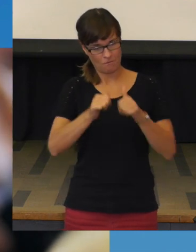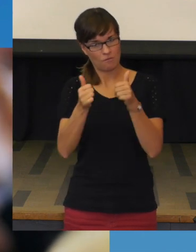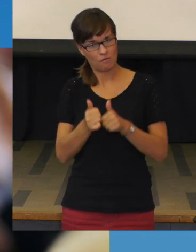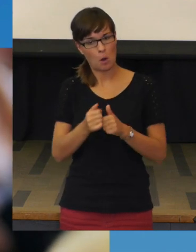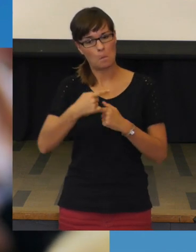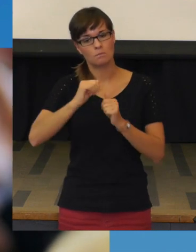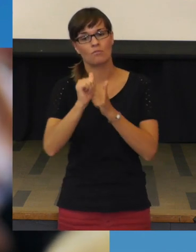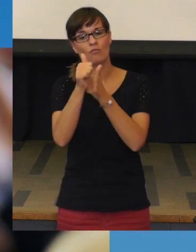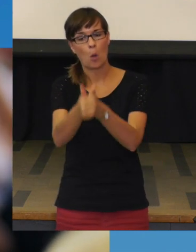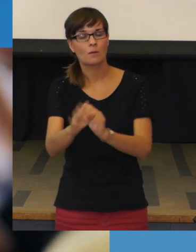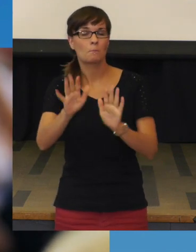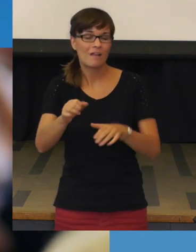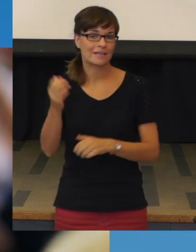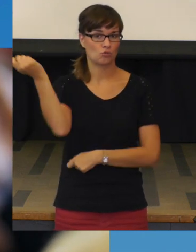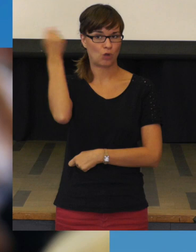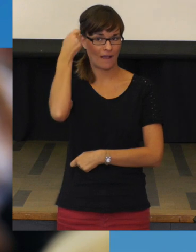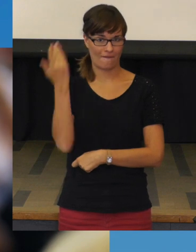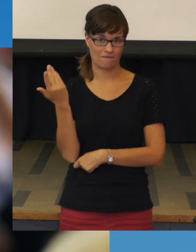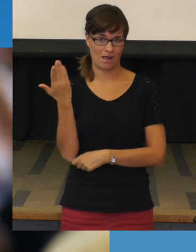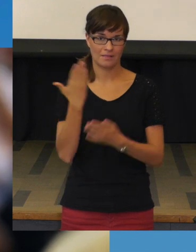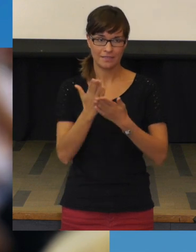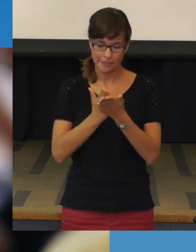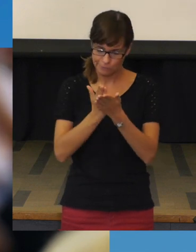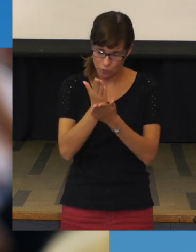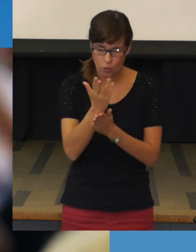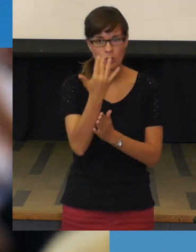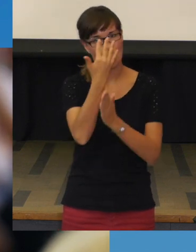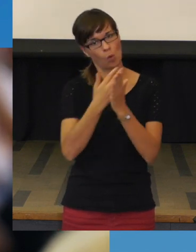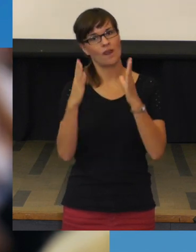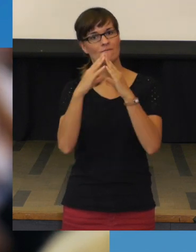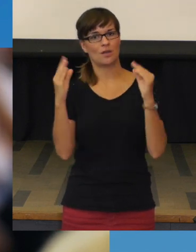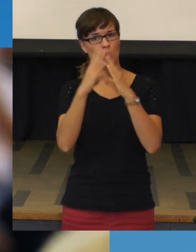einem Schlaganfall führen. Und deshalb sollte eine blutverdünnende Therapie durchgeführt werden.